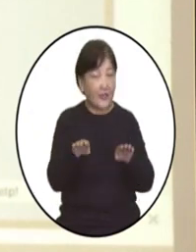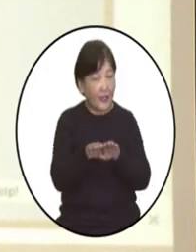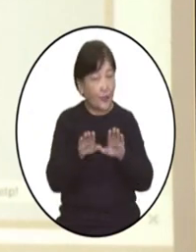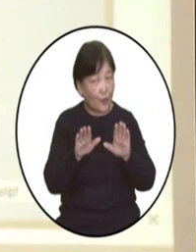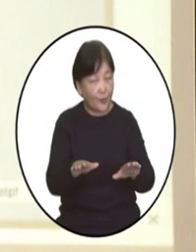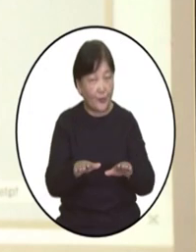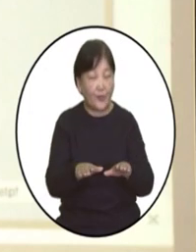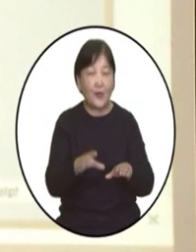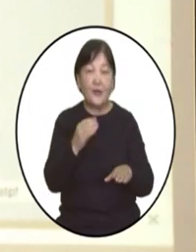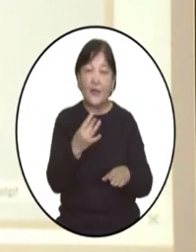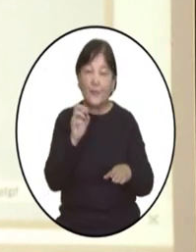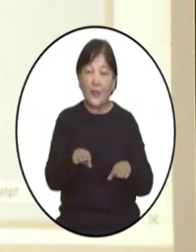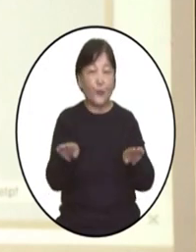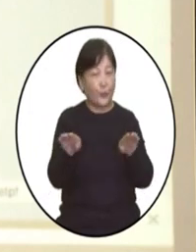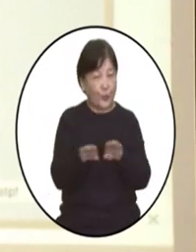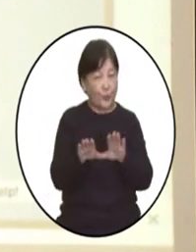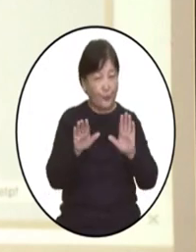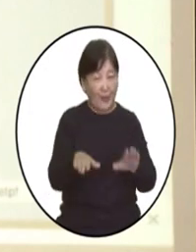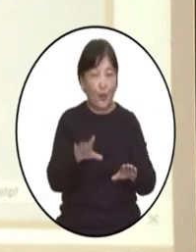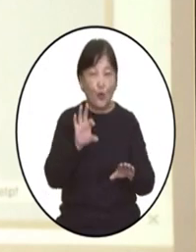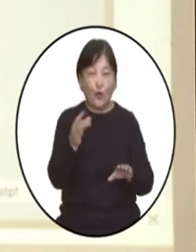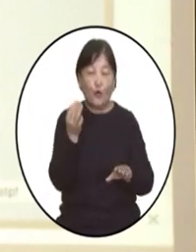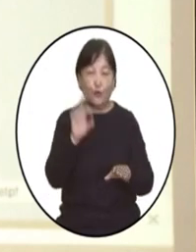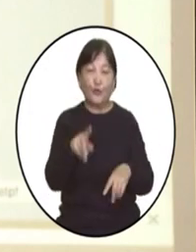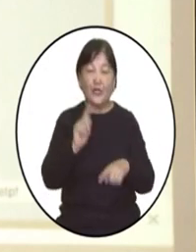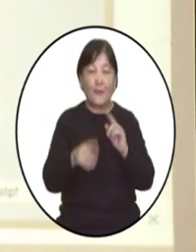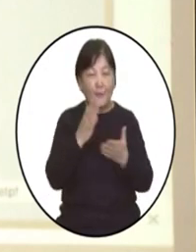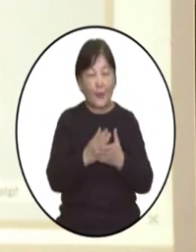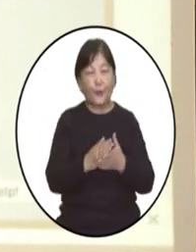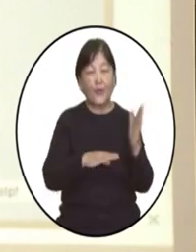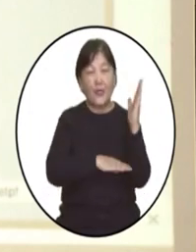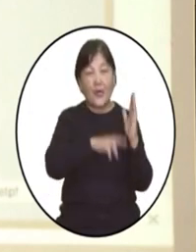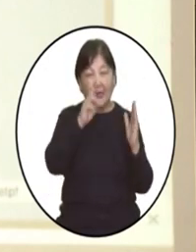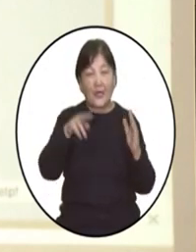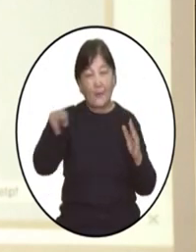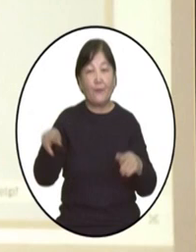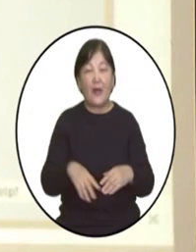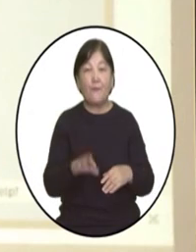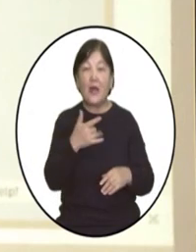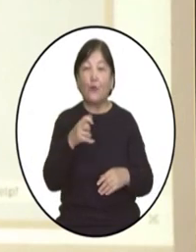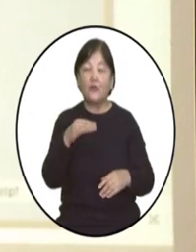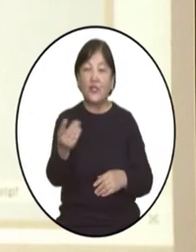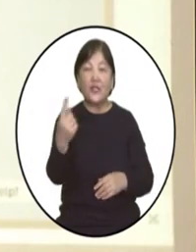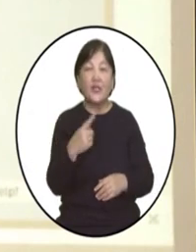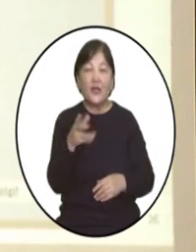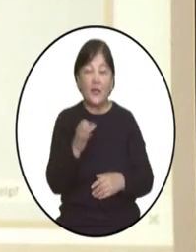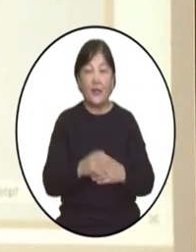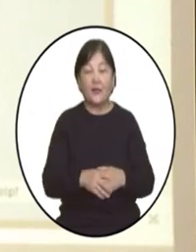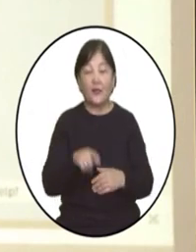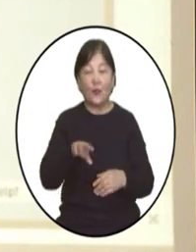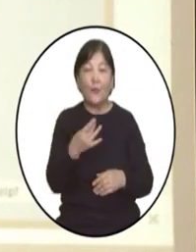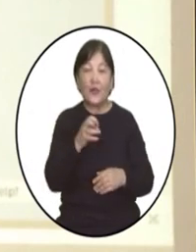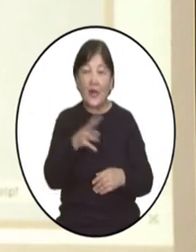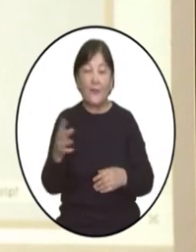температурын тогтмол байлгах энэ өгдлүүдийг ашиглаад график байгуулад ирээрээ хүүхдүүдээ. За, энэ програмыг